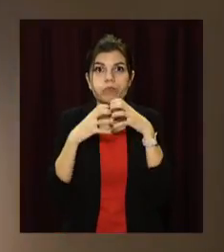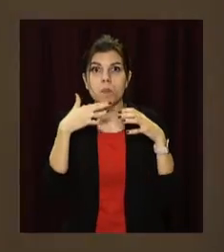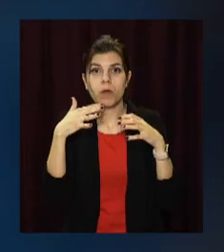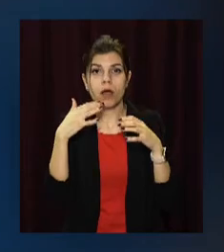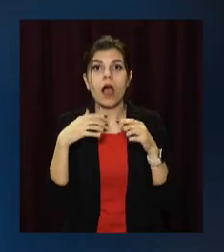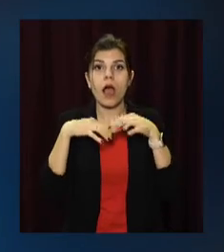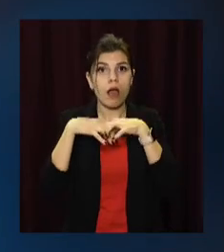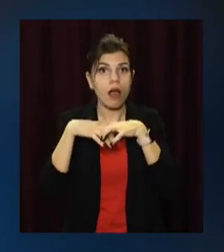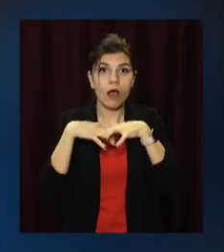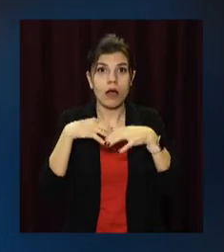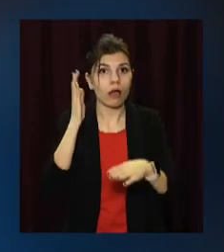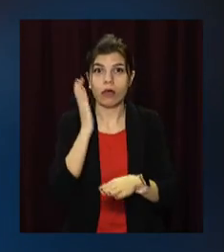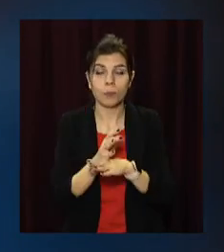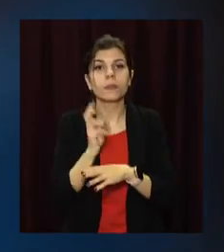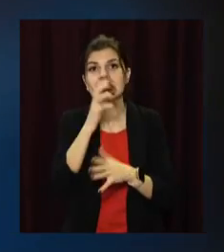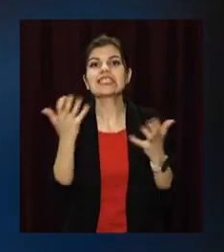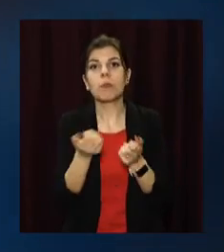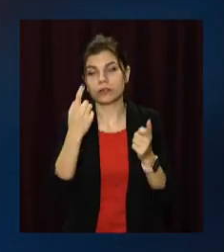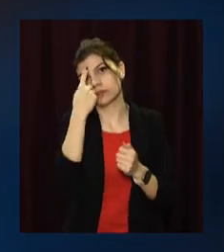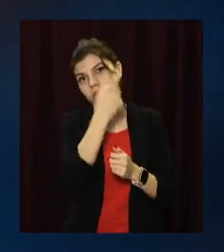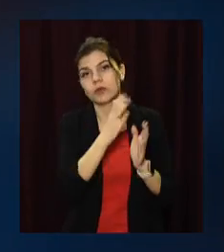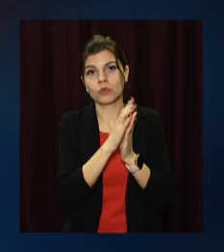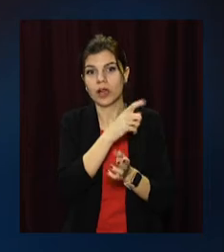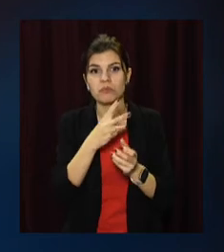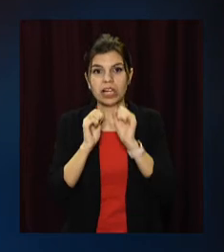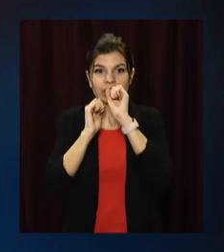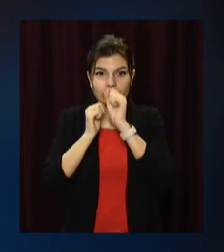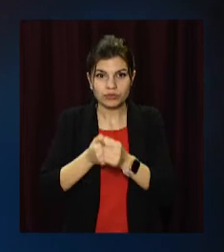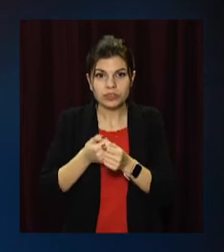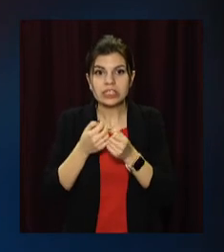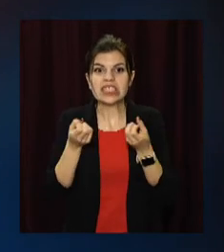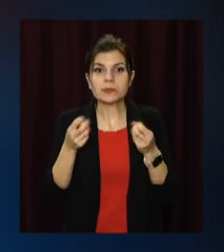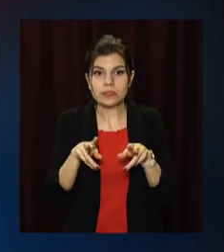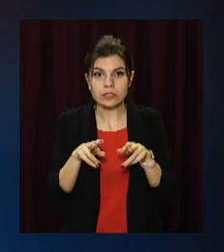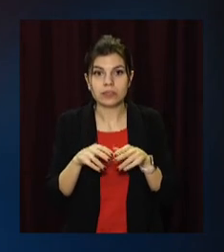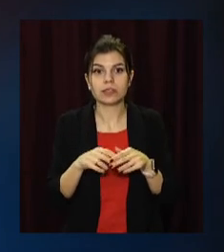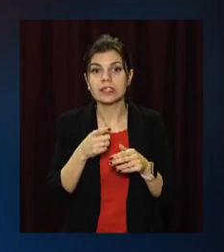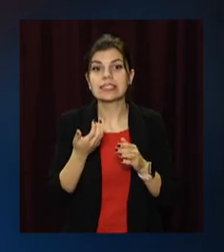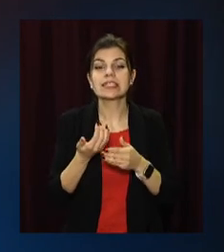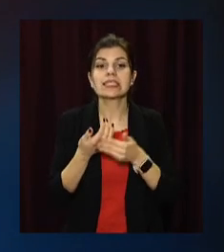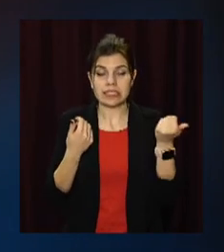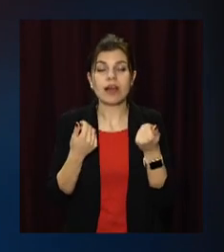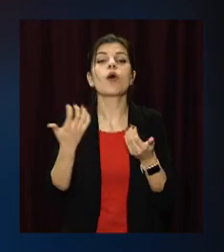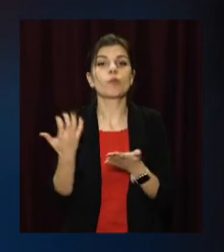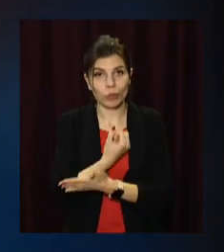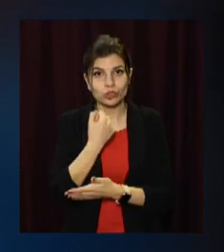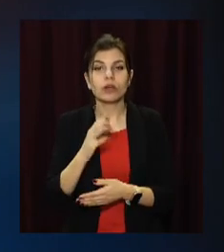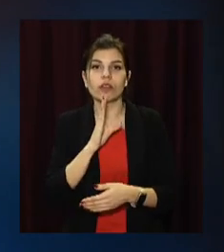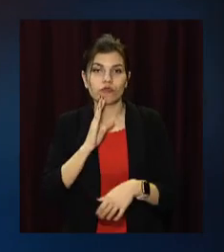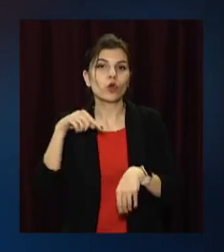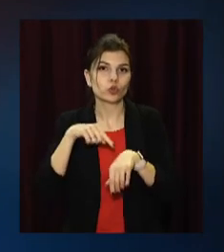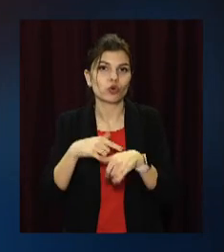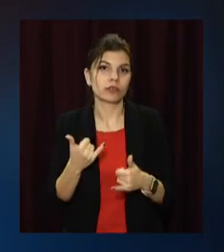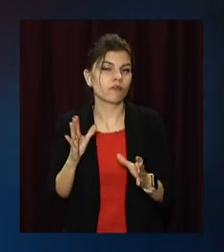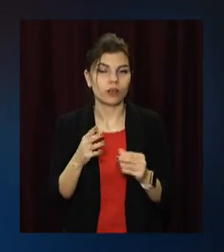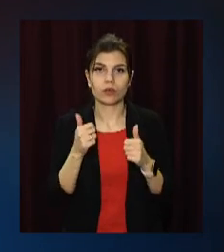прикраса застрягла. ДСНСникам довелося розпилювати каблучку спеціальною машиною. Зняти її вдалося, дівчина почувається